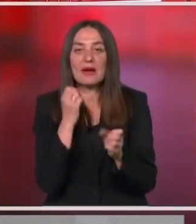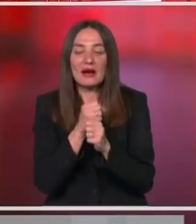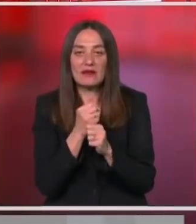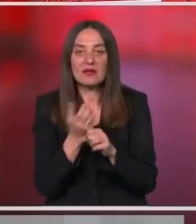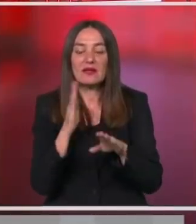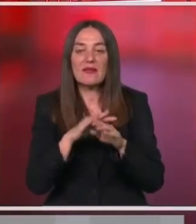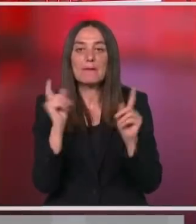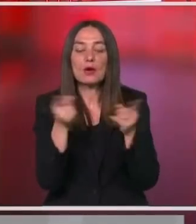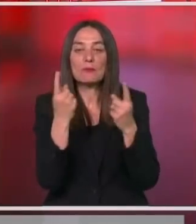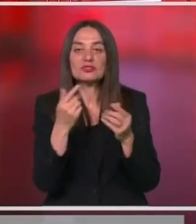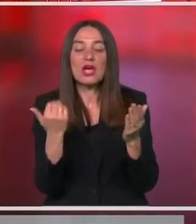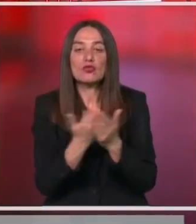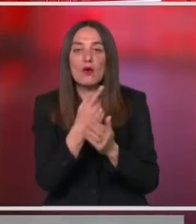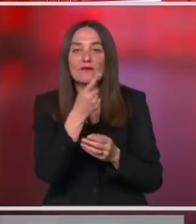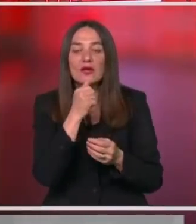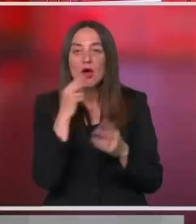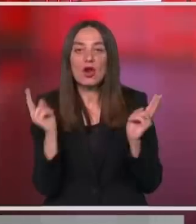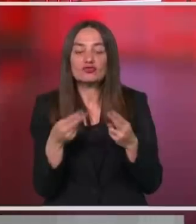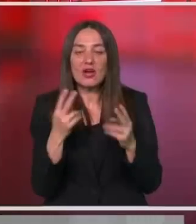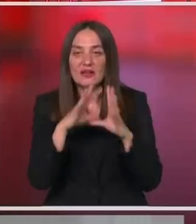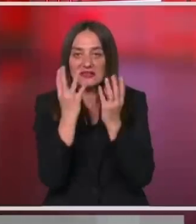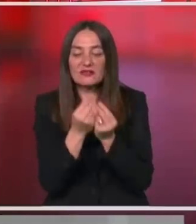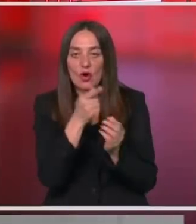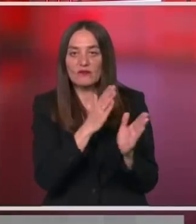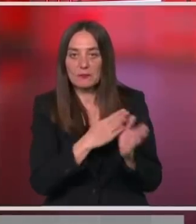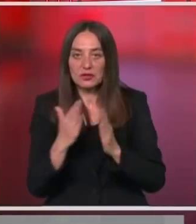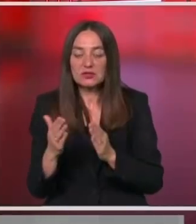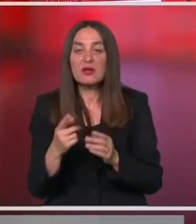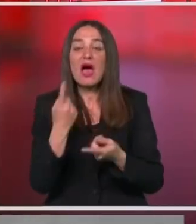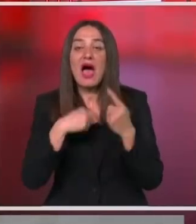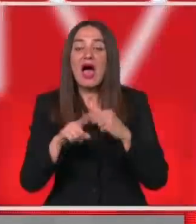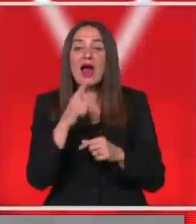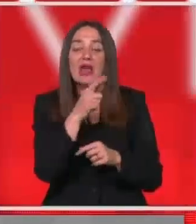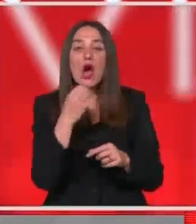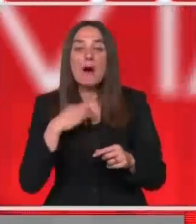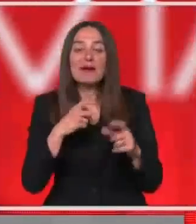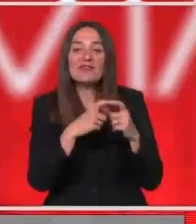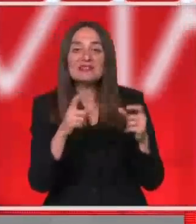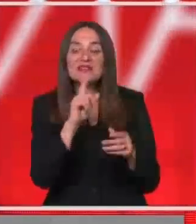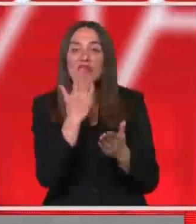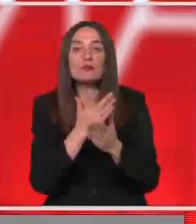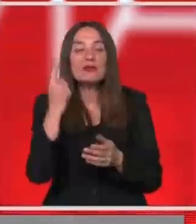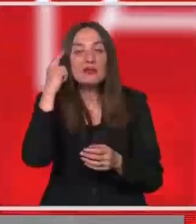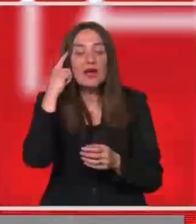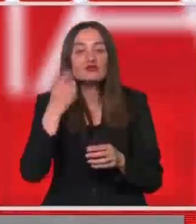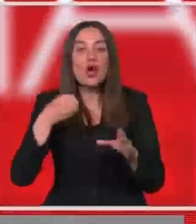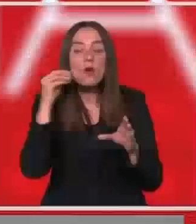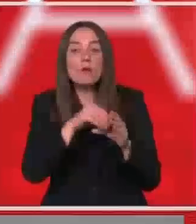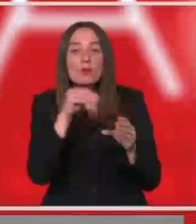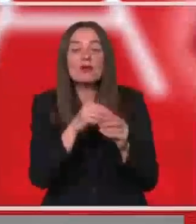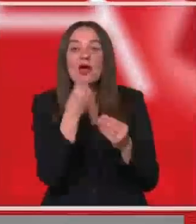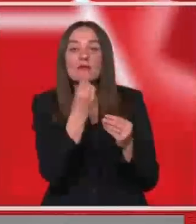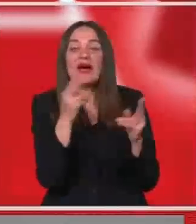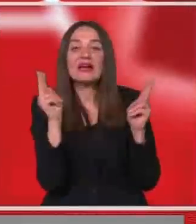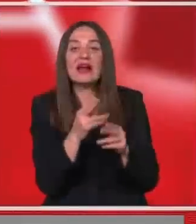na promociji novih instrumenata, olakšavanju svih ovih procedura, ali korporativne obveznice neće biti način upumpavanja likvidnosti u